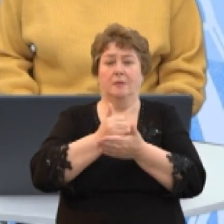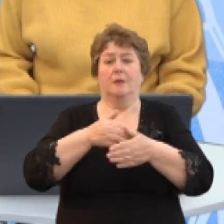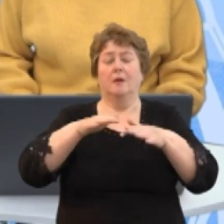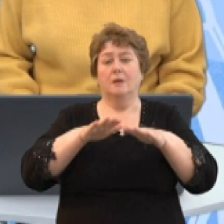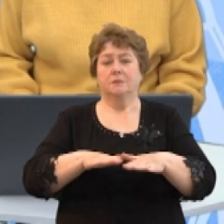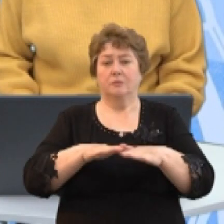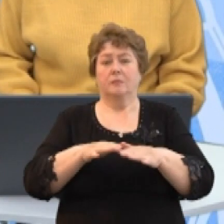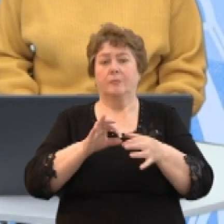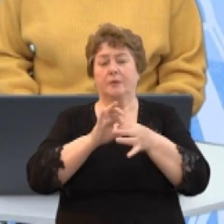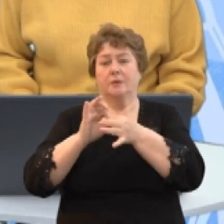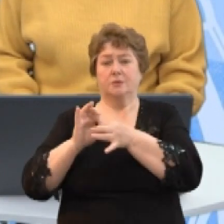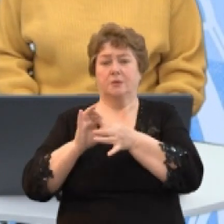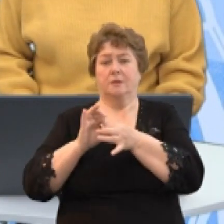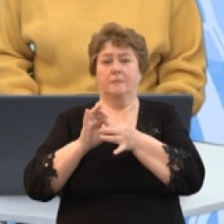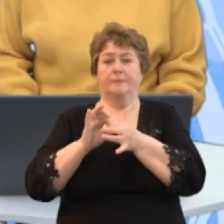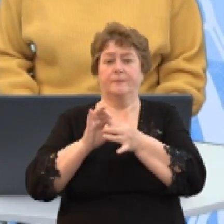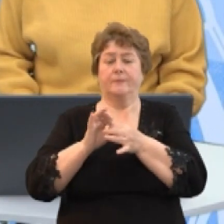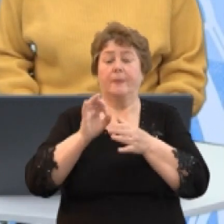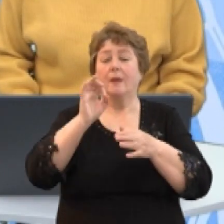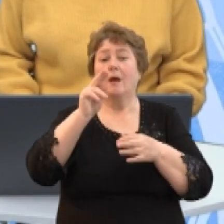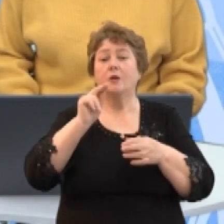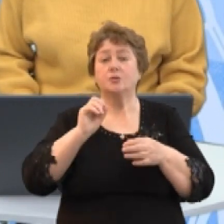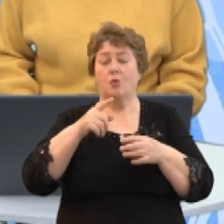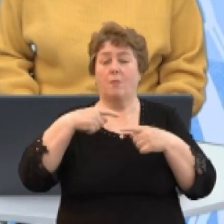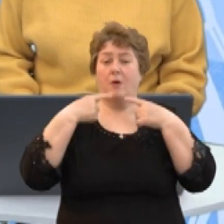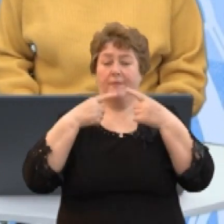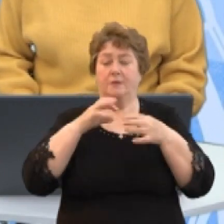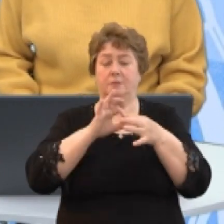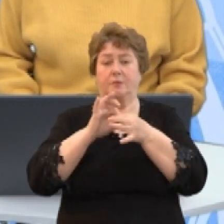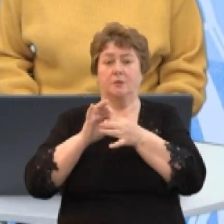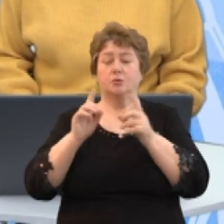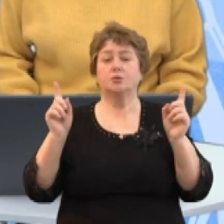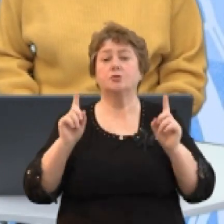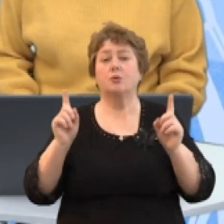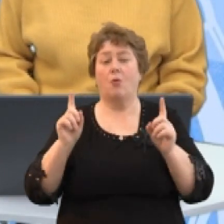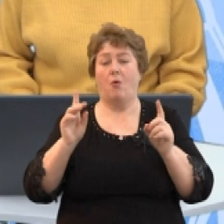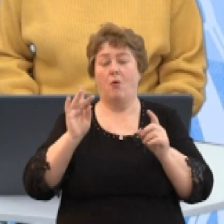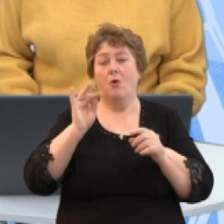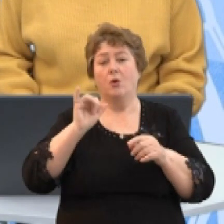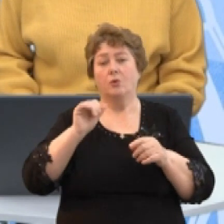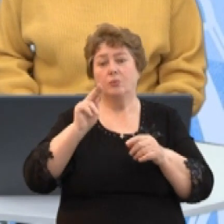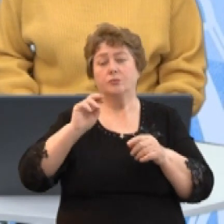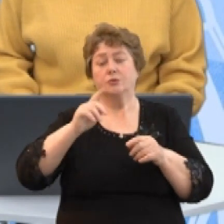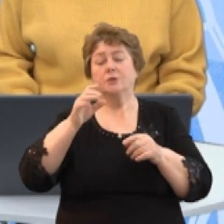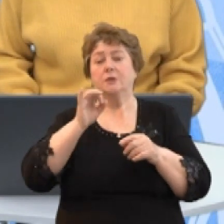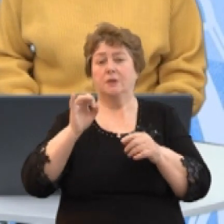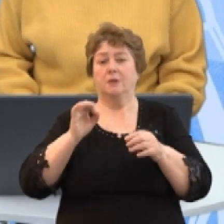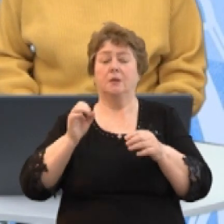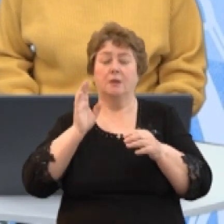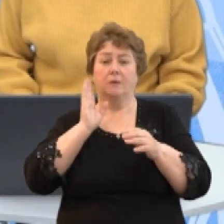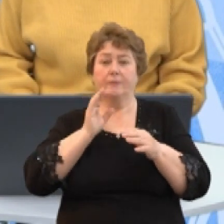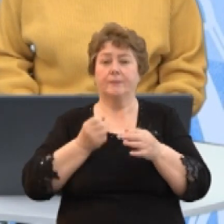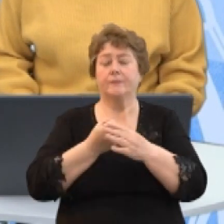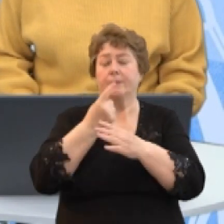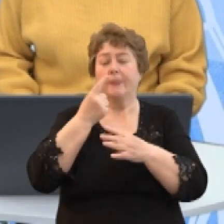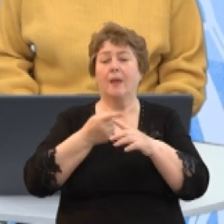предложении о чем говорится в предложении что ручки это подлежащие